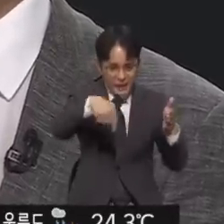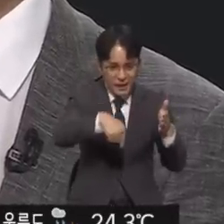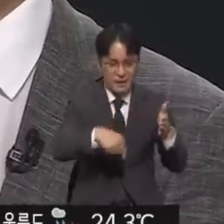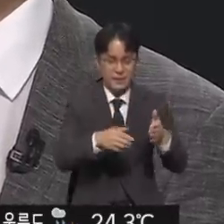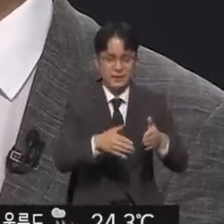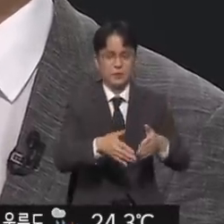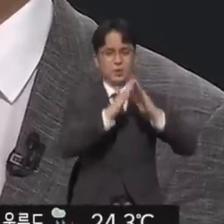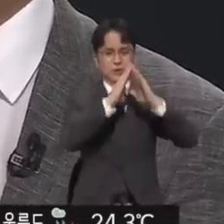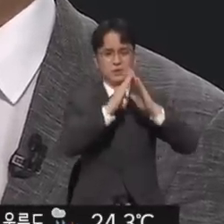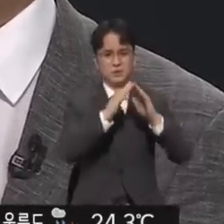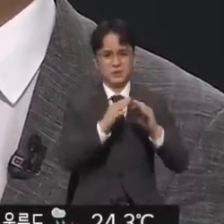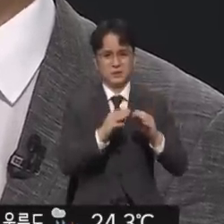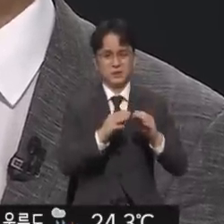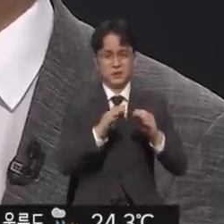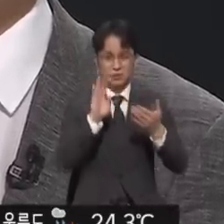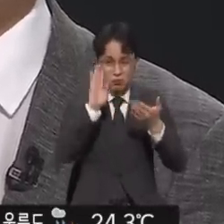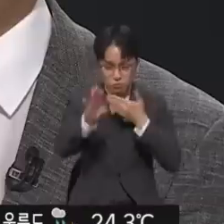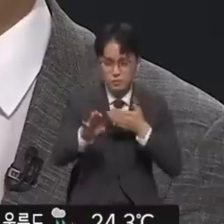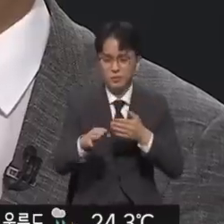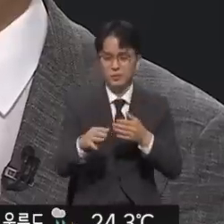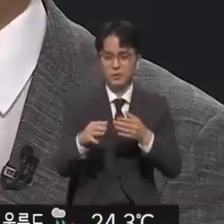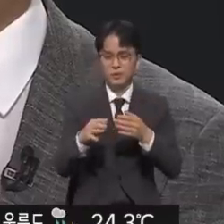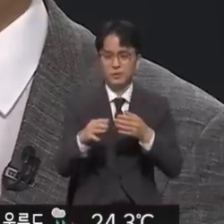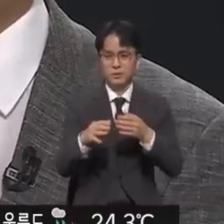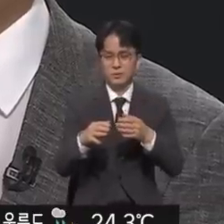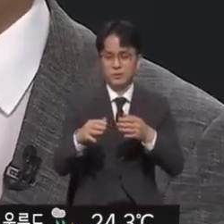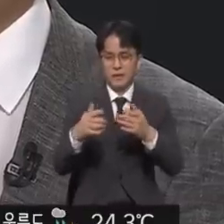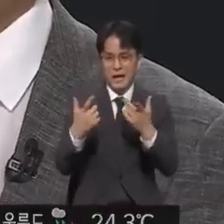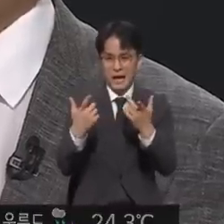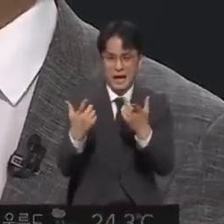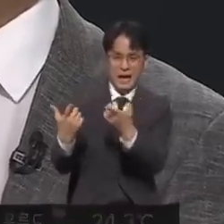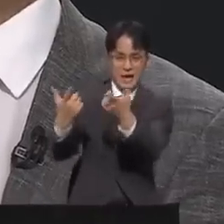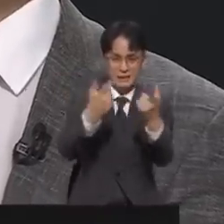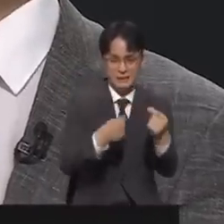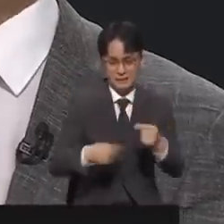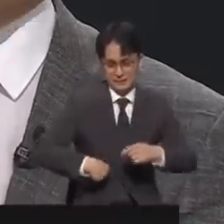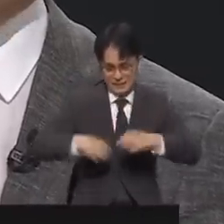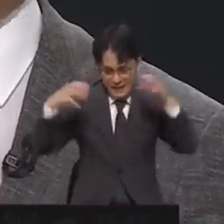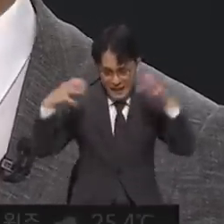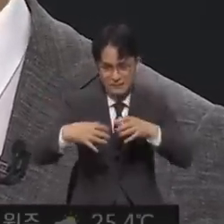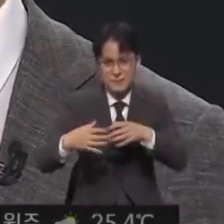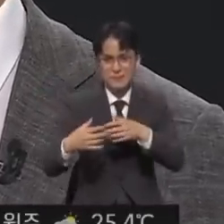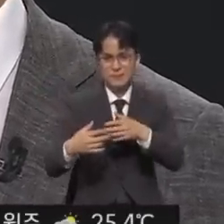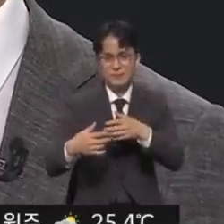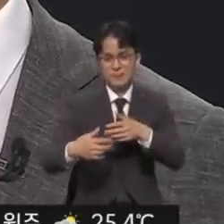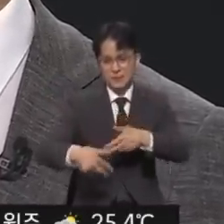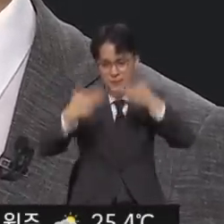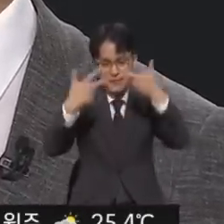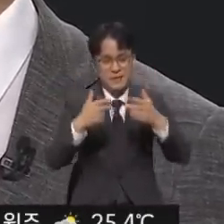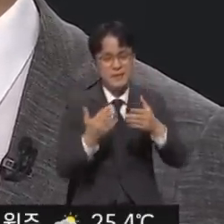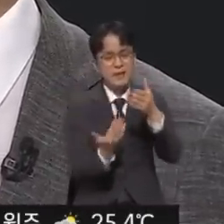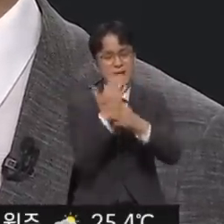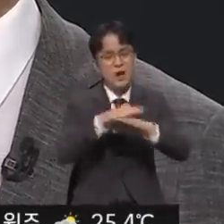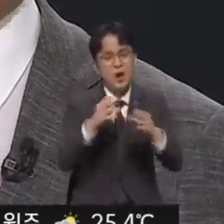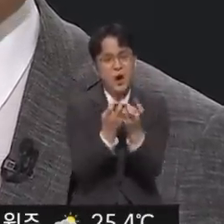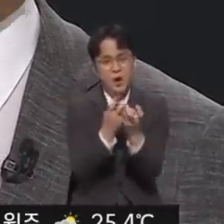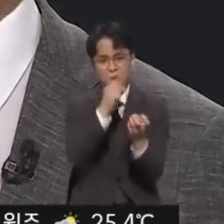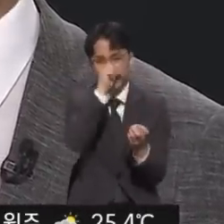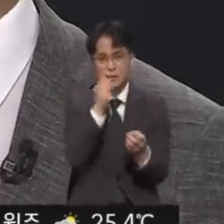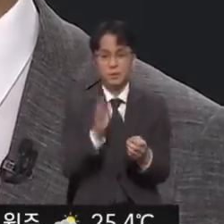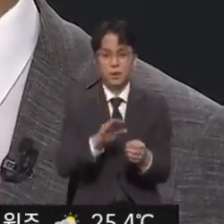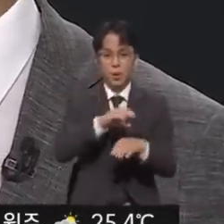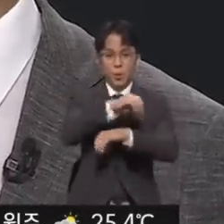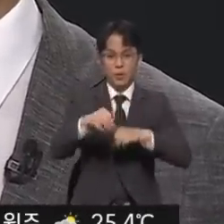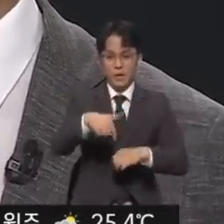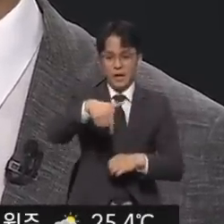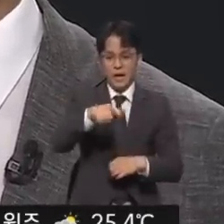어떻게 해야되나 오늘 같이 고민하고 생각하는 이런 자리가 당연히 필요했는데 강승규 수성 나와서 지금 아니 뭐 퇴근길에 퇴근 하는 거지 뭐